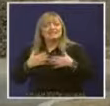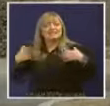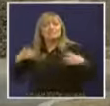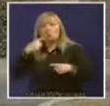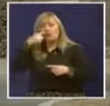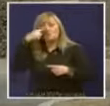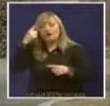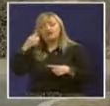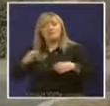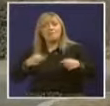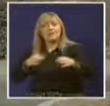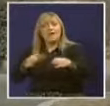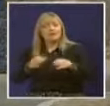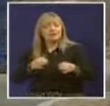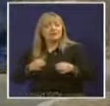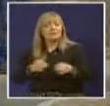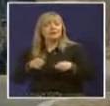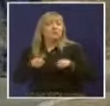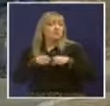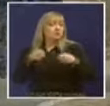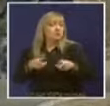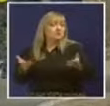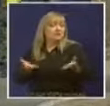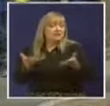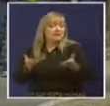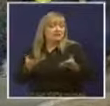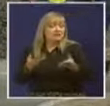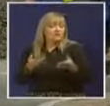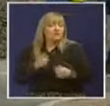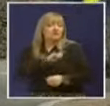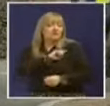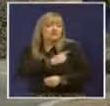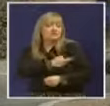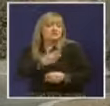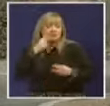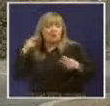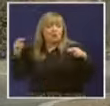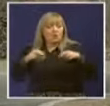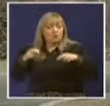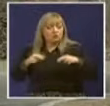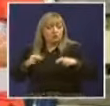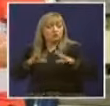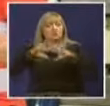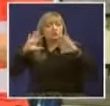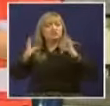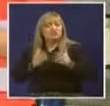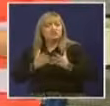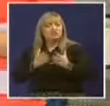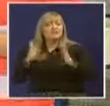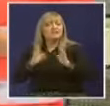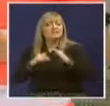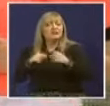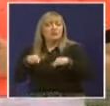мярка, защото по този начин ще се засили още повече контрол върху всички инсталации. Тук се